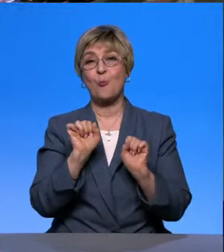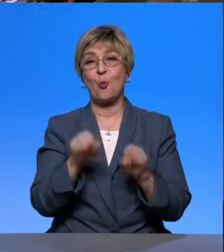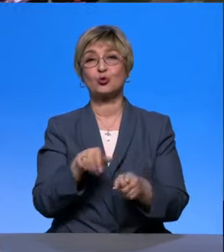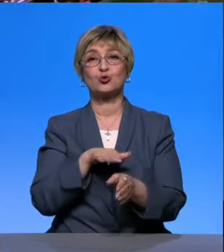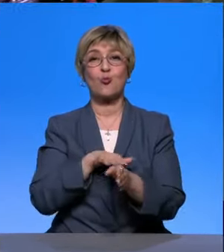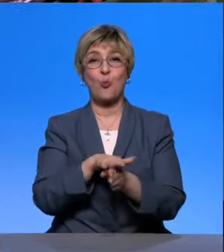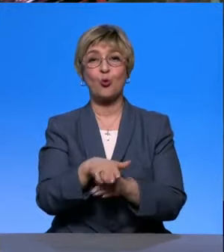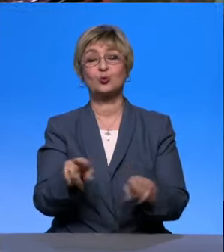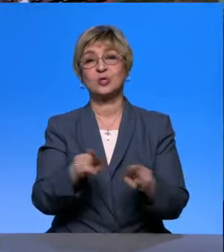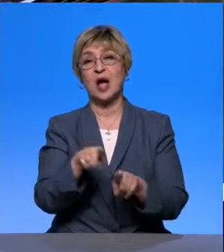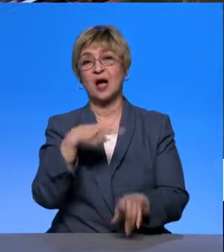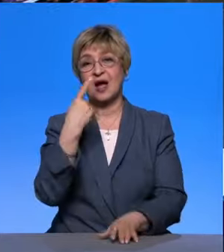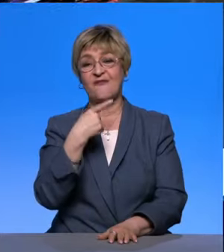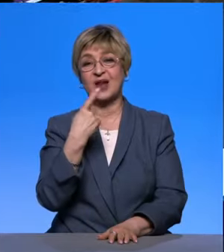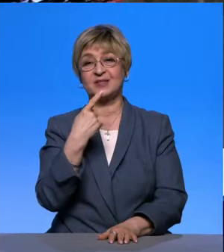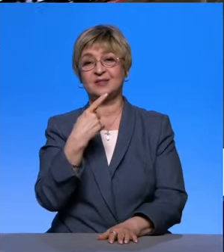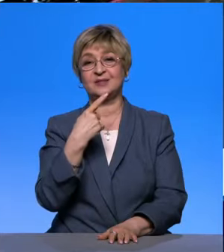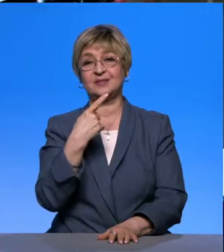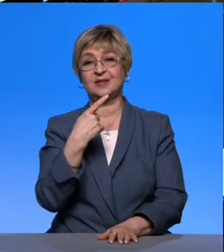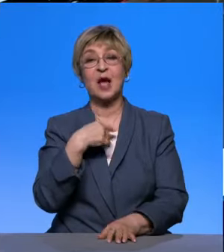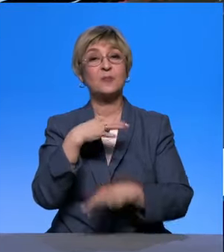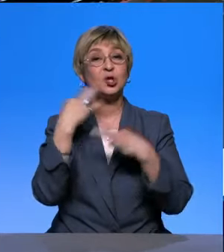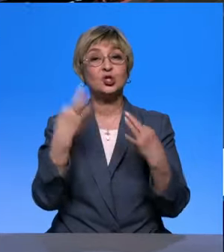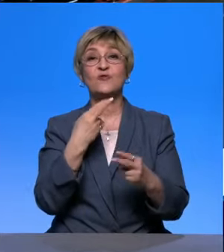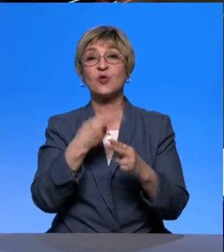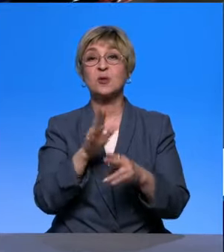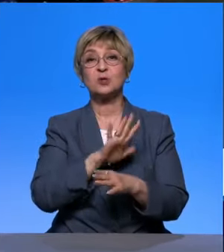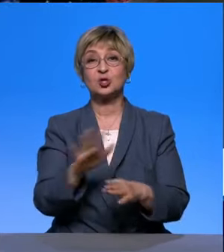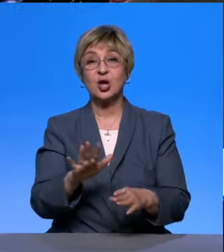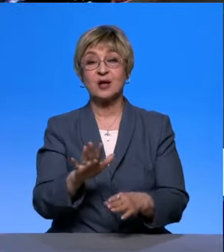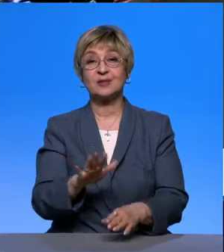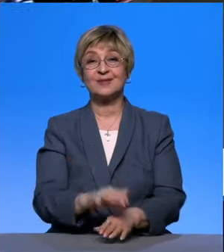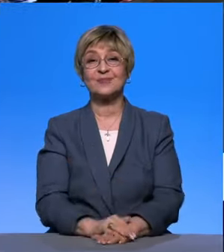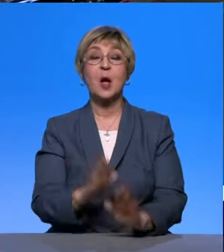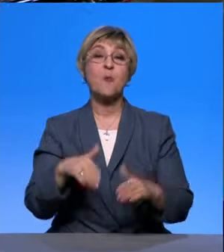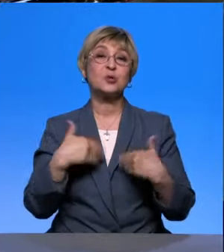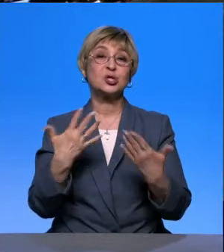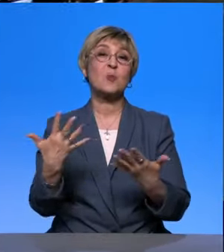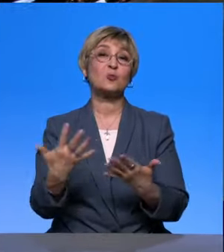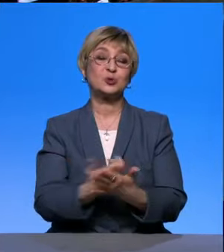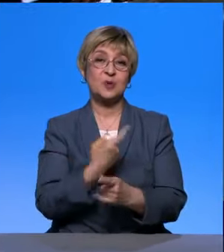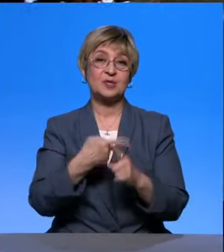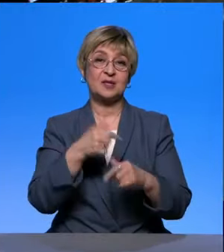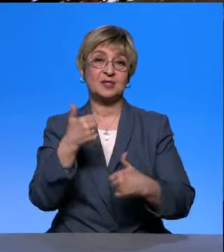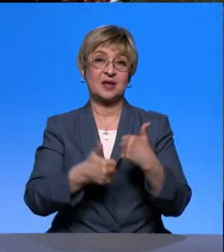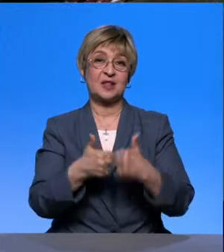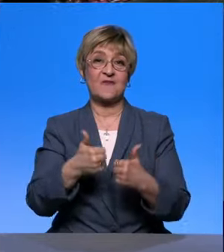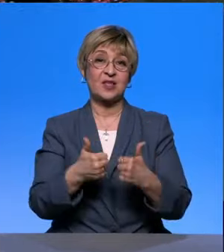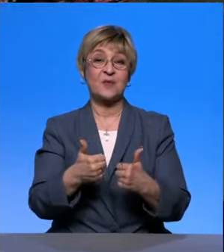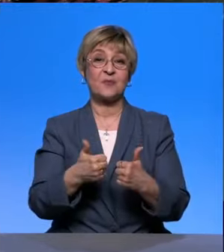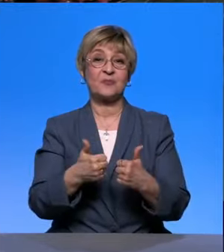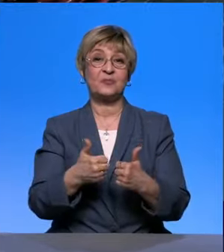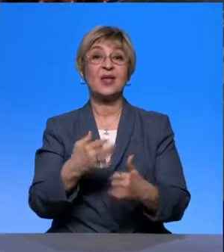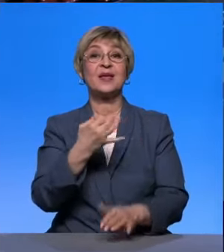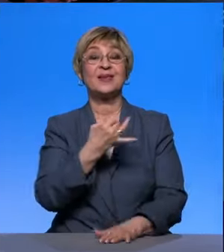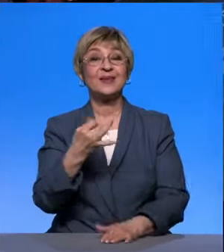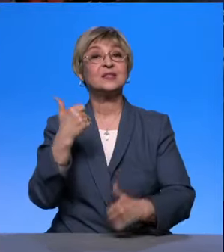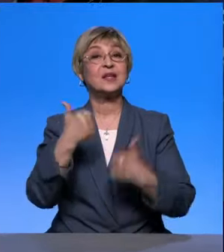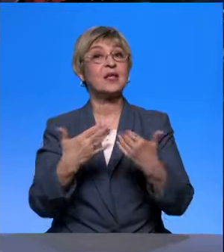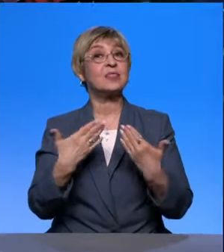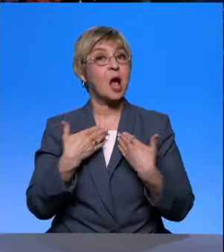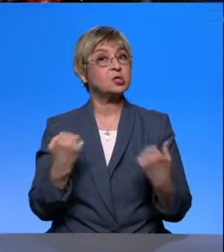вот говорить абсолютно, нам ничто не мешает. Спасибо большое. Пожелаем успеха этим соревнованиям. И соревнованиям, и нашим